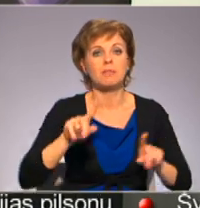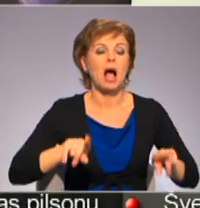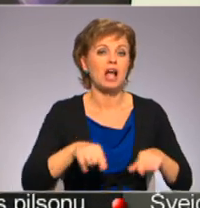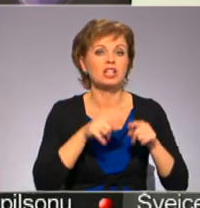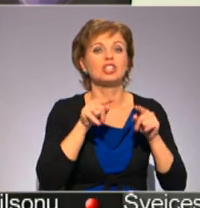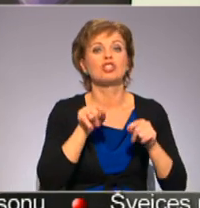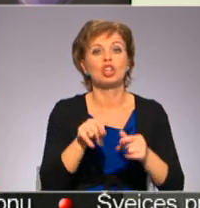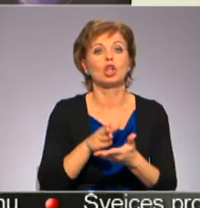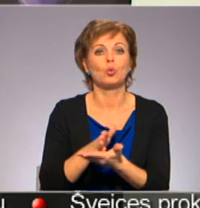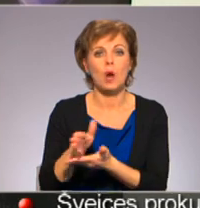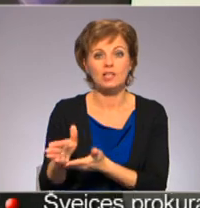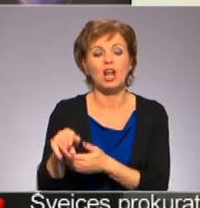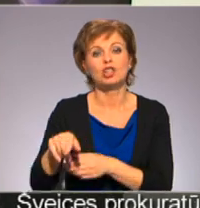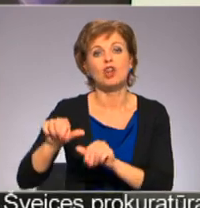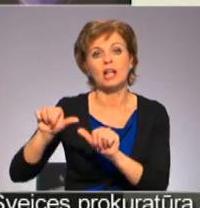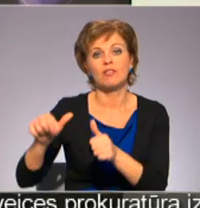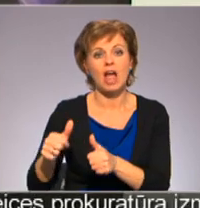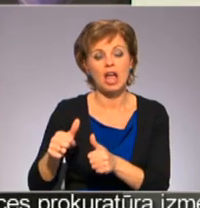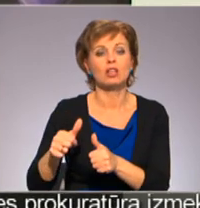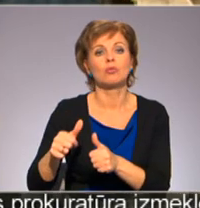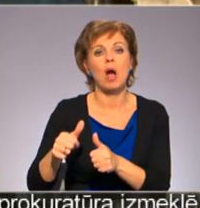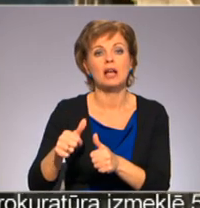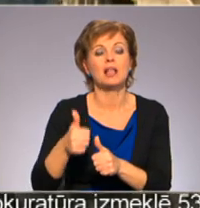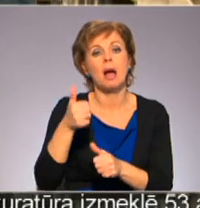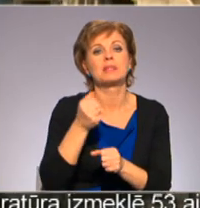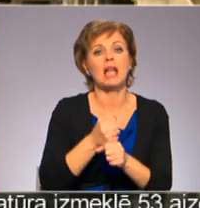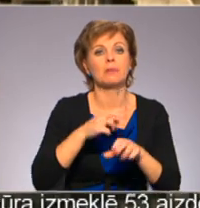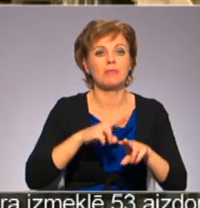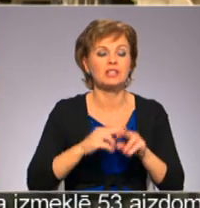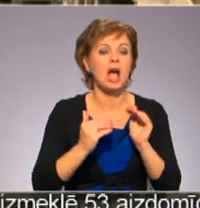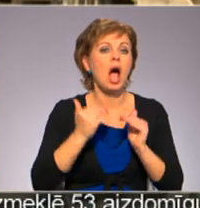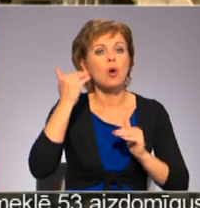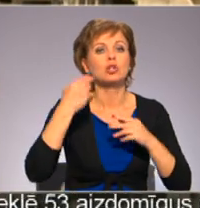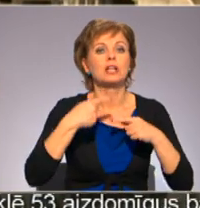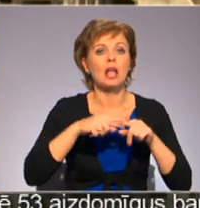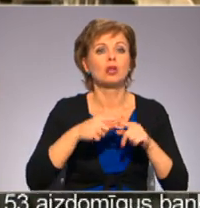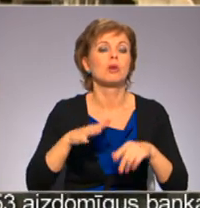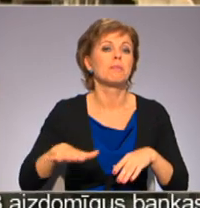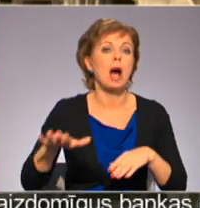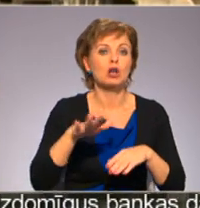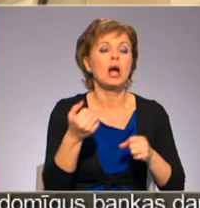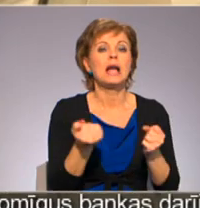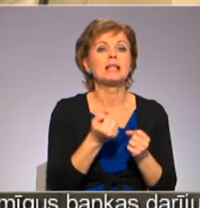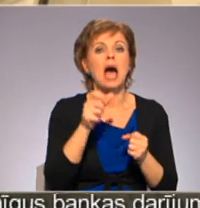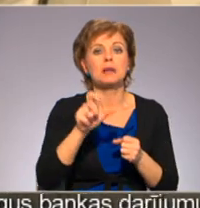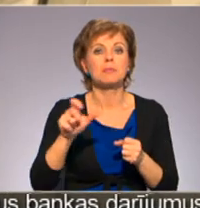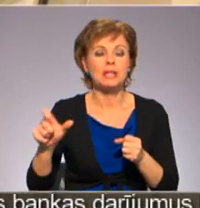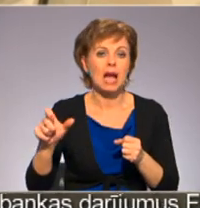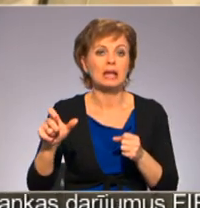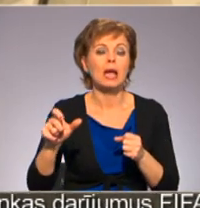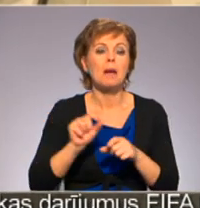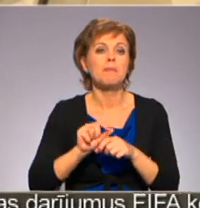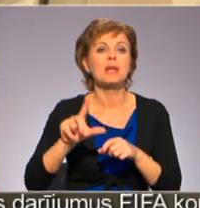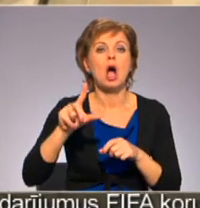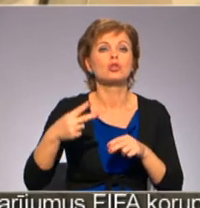nozari, jo tādā veidā veidojas labas darba vietas. Līdz ar šādu augsto tehnoloģiju parku izveidi darbinieku skaits uzņēmumos pieaugšo divkārši.